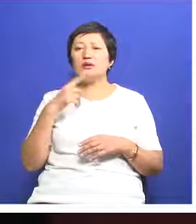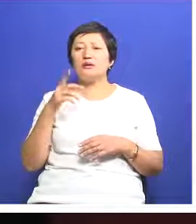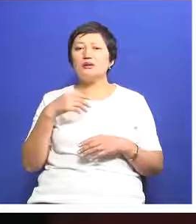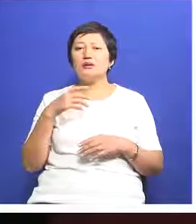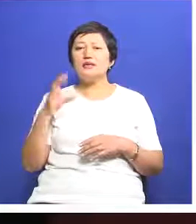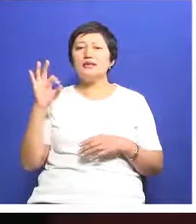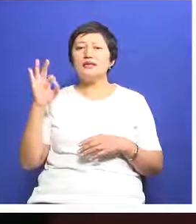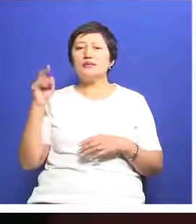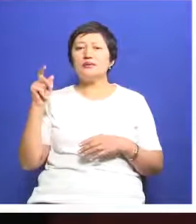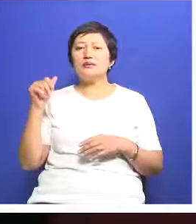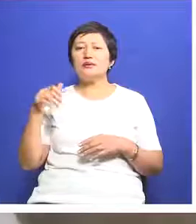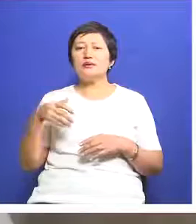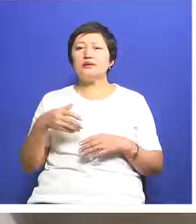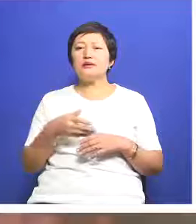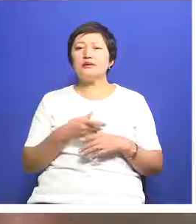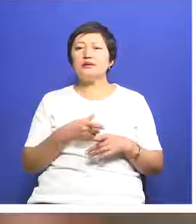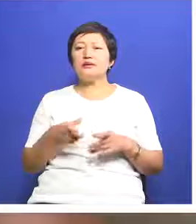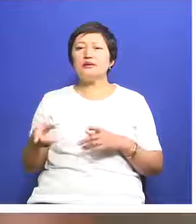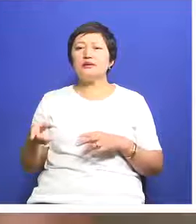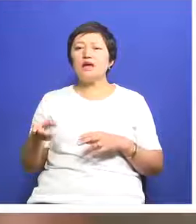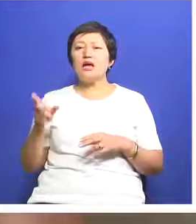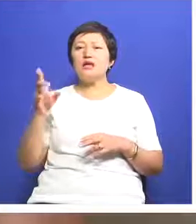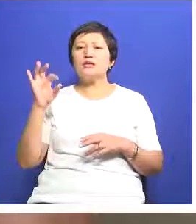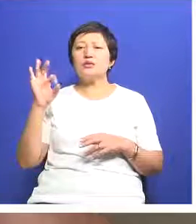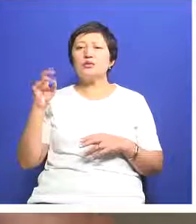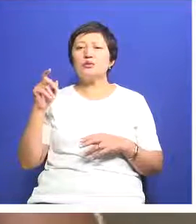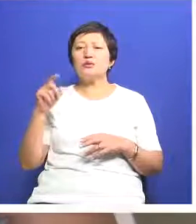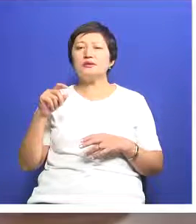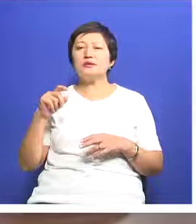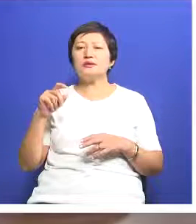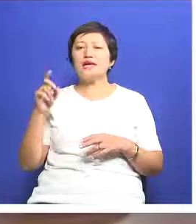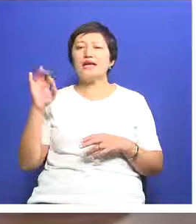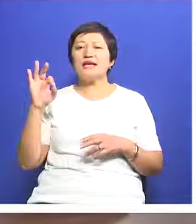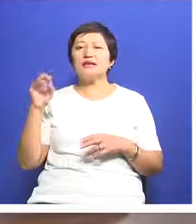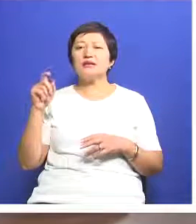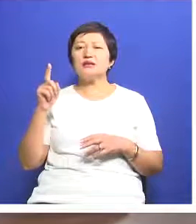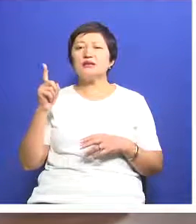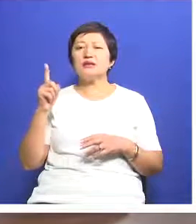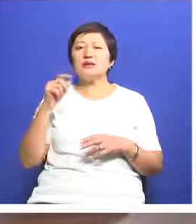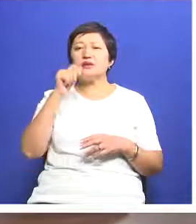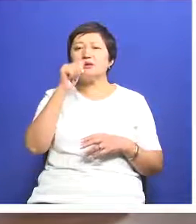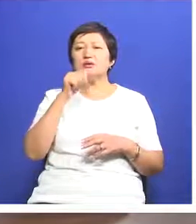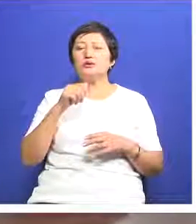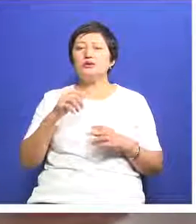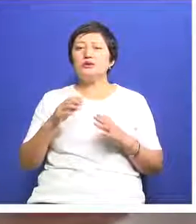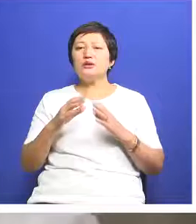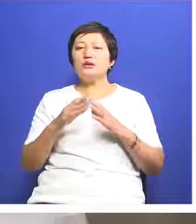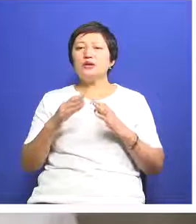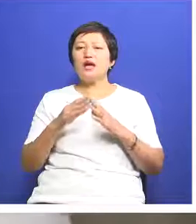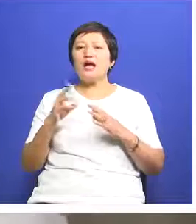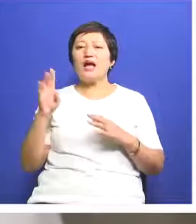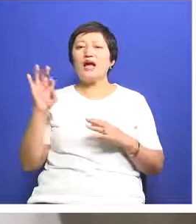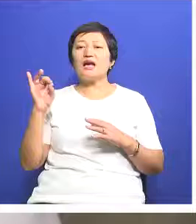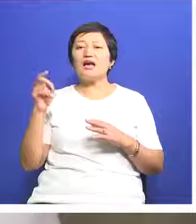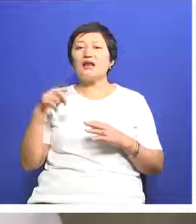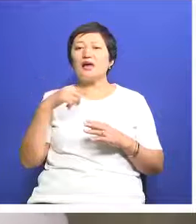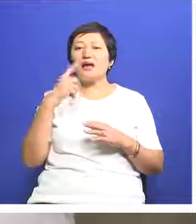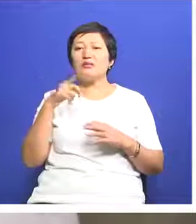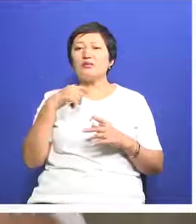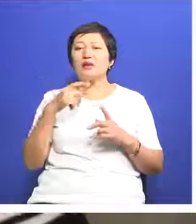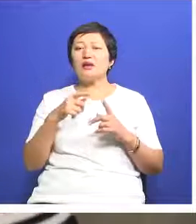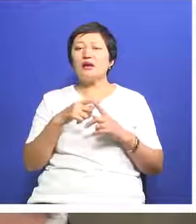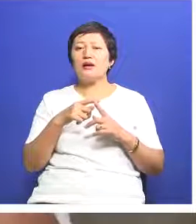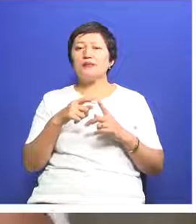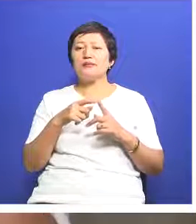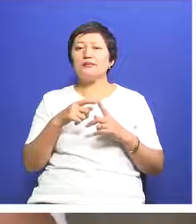сымды да дайындап қойғанбыз. Келеді, столбаларын қисық дейді, 2-3 жаңа үй жиналып, кран алып келіңдер дейді бізге айтатындар.